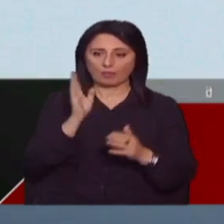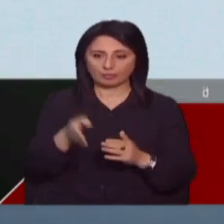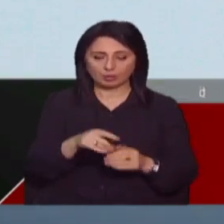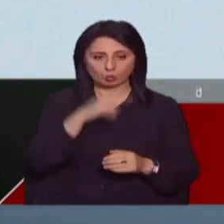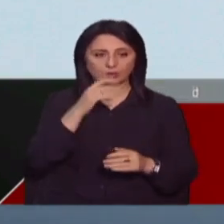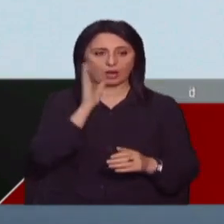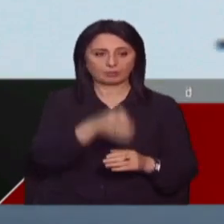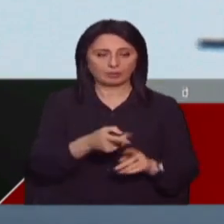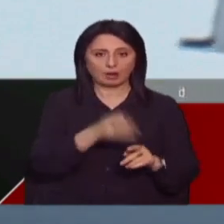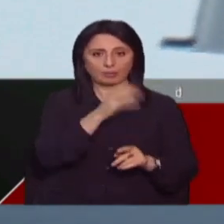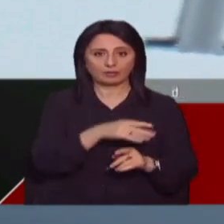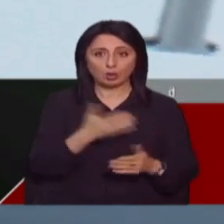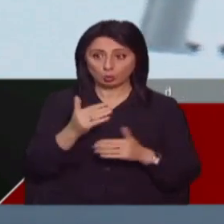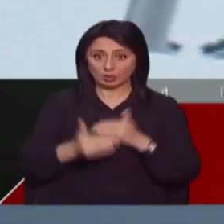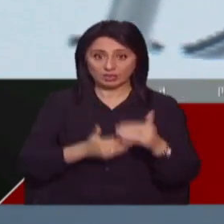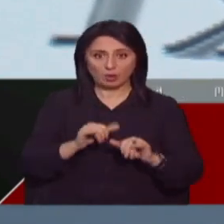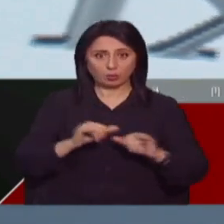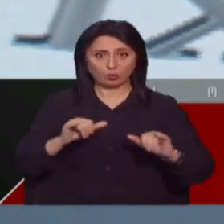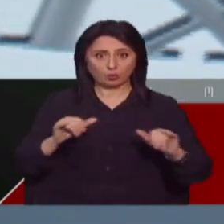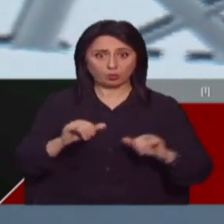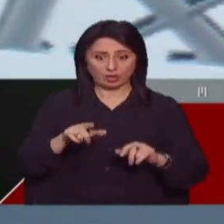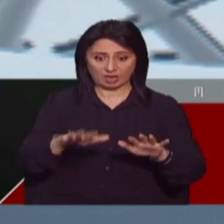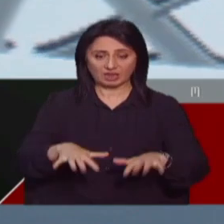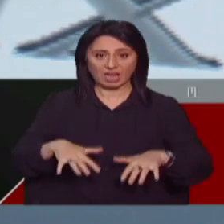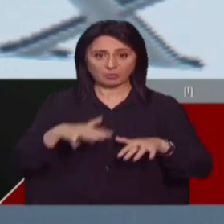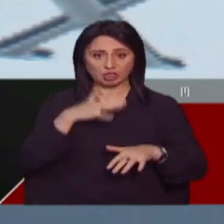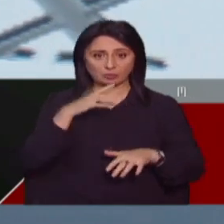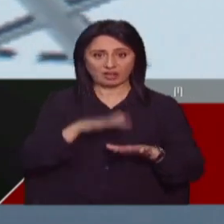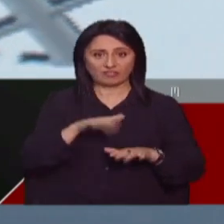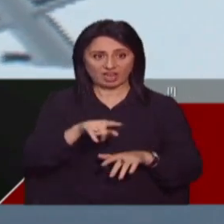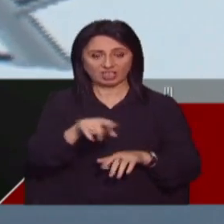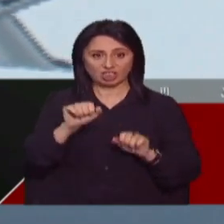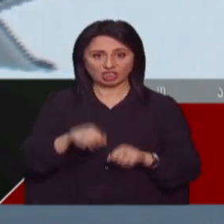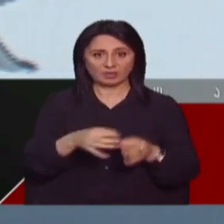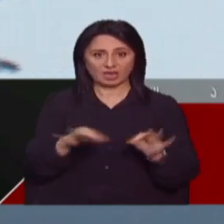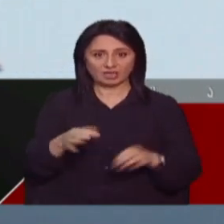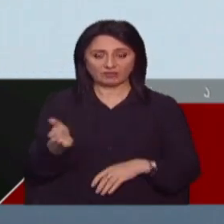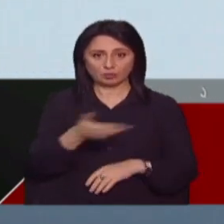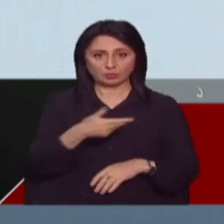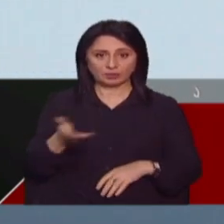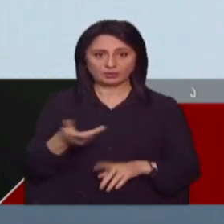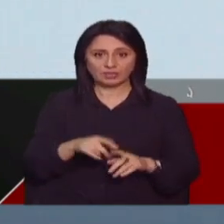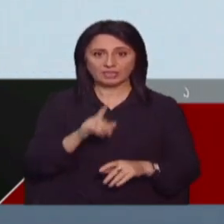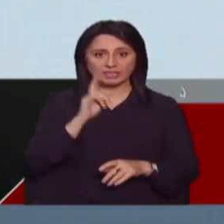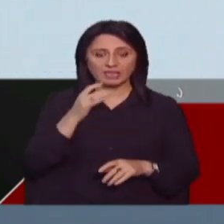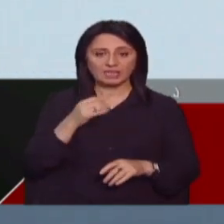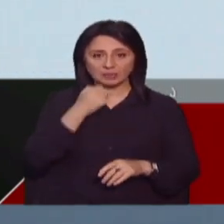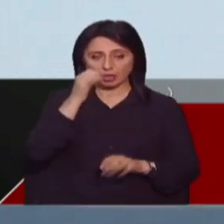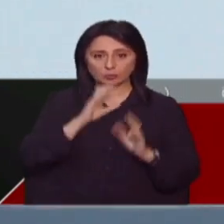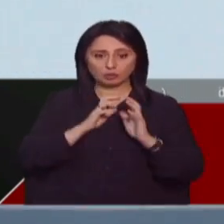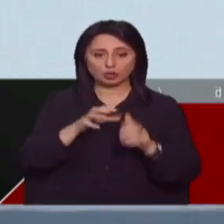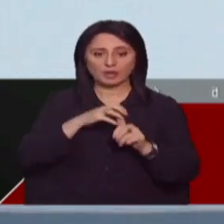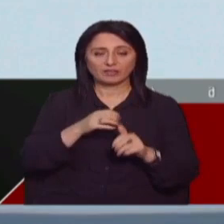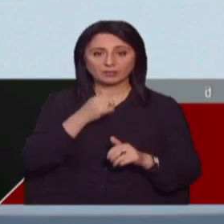რუსეთი აგრესიაში წარმატებას მიაღწევს გენერალური ასამბლეის დარბაზში, ბევრი ადგილი შეიძლება გათავისუფლდეს. Ზელენსკიმ მადლობა გადაუხადა